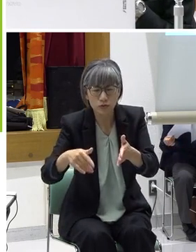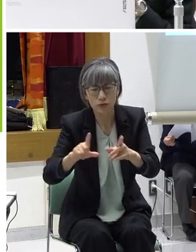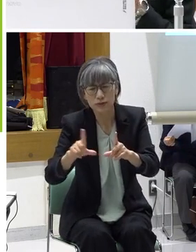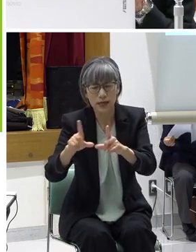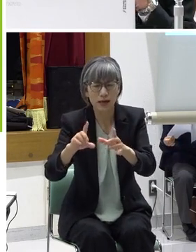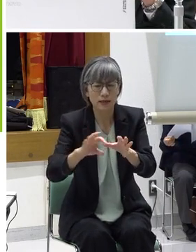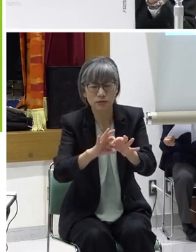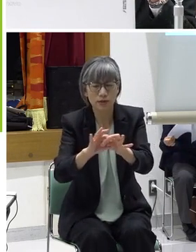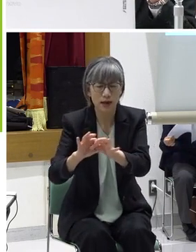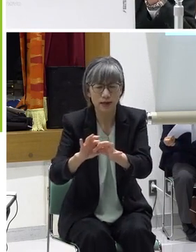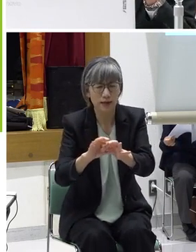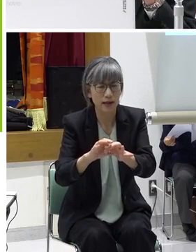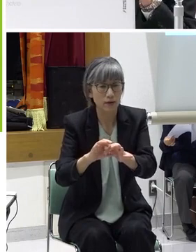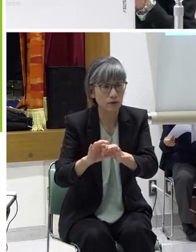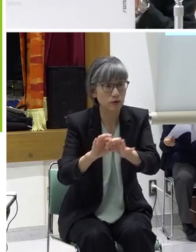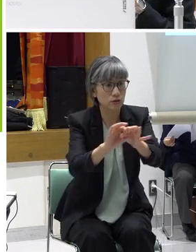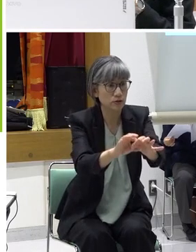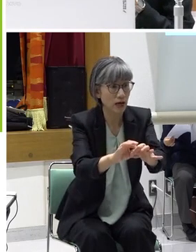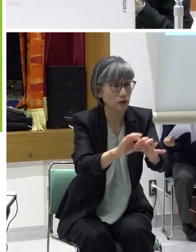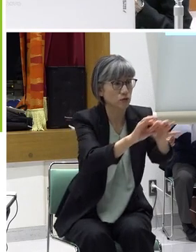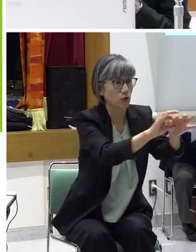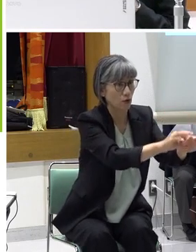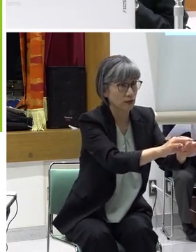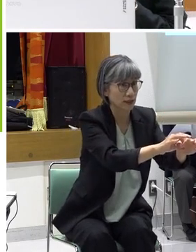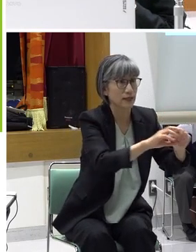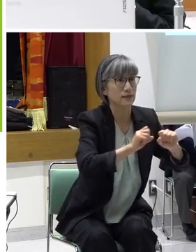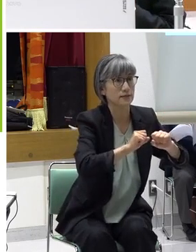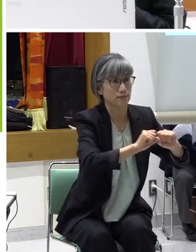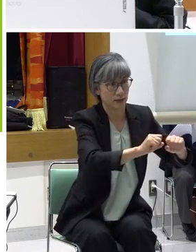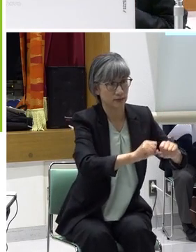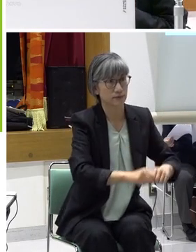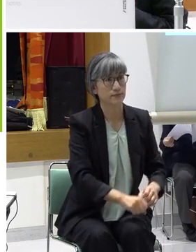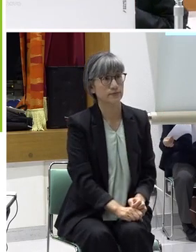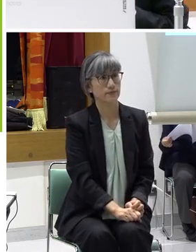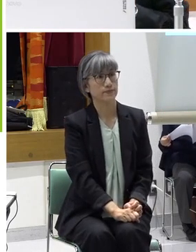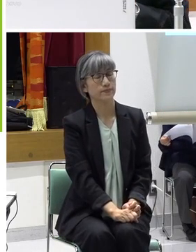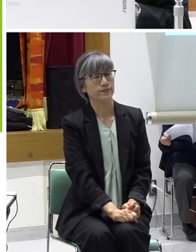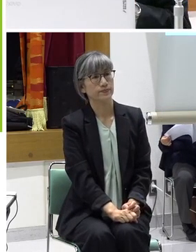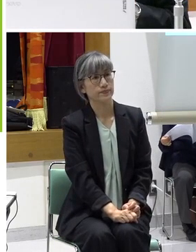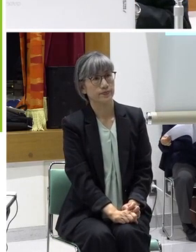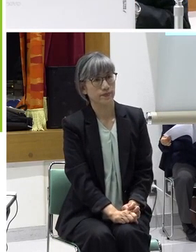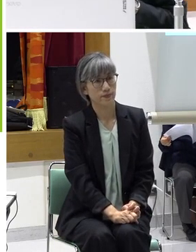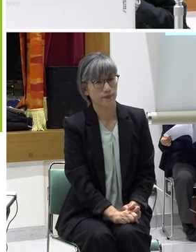関連経路をつなぐようにいたします。